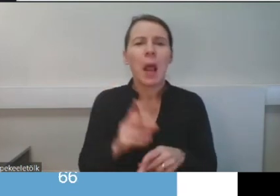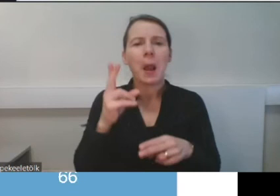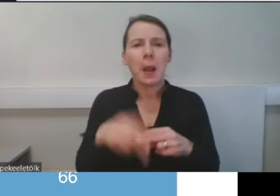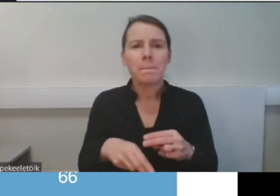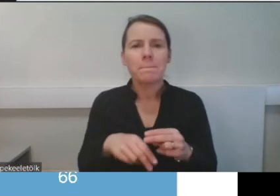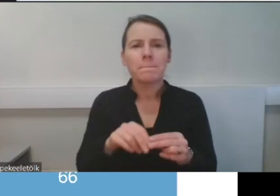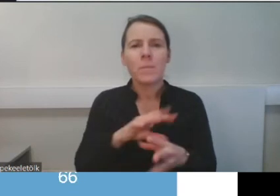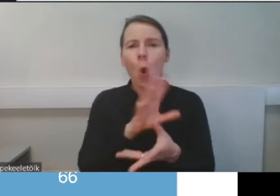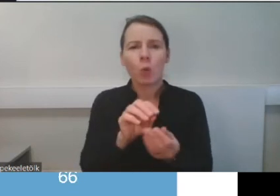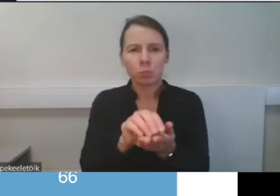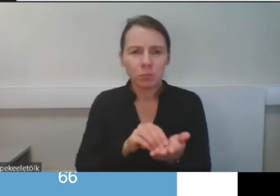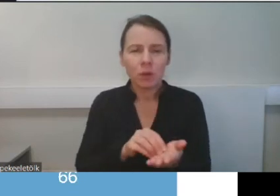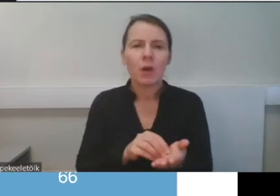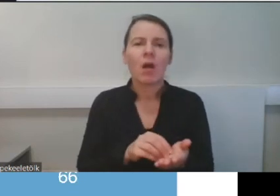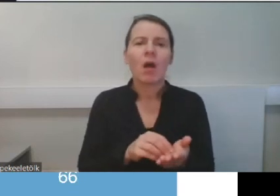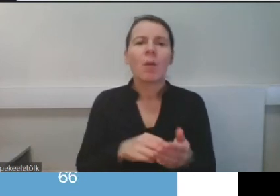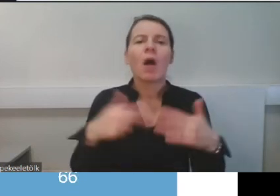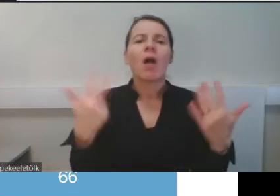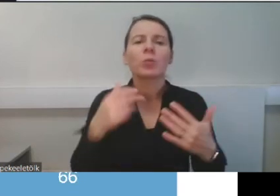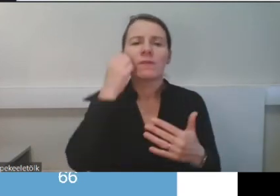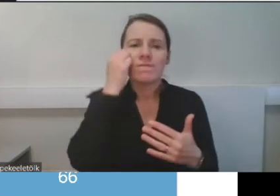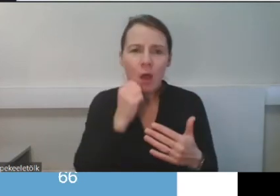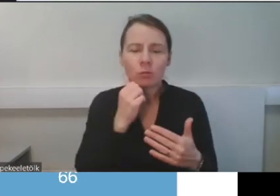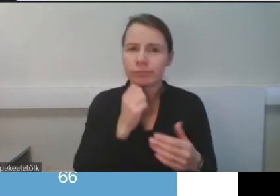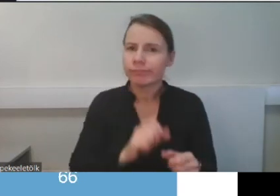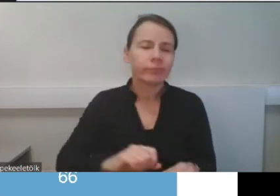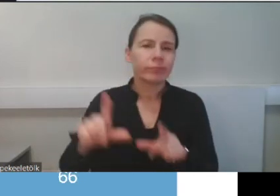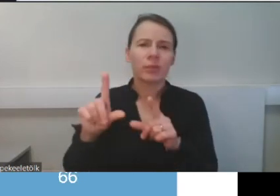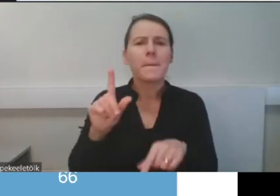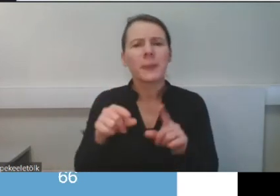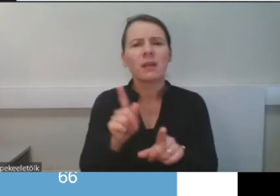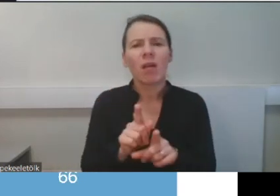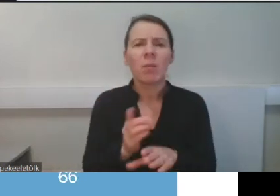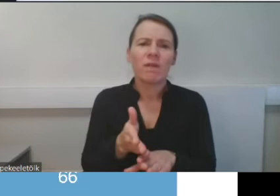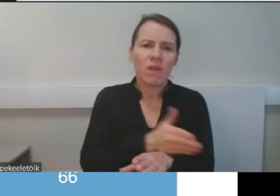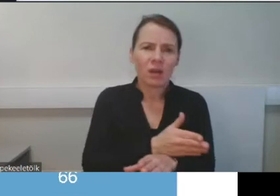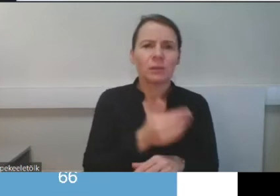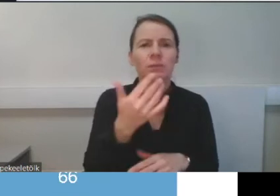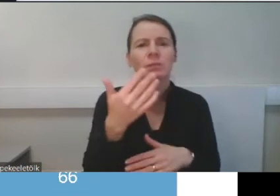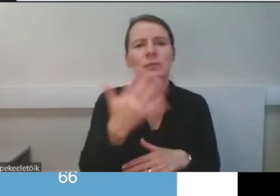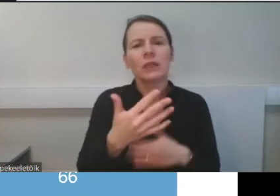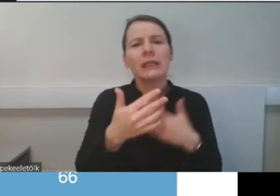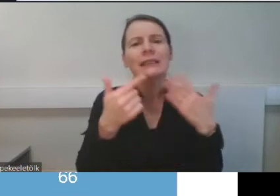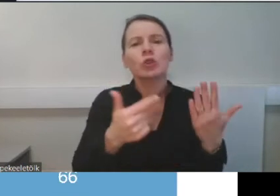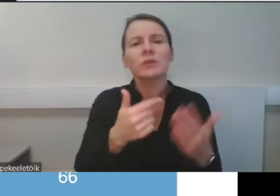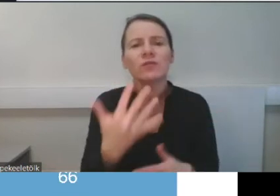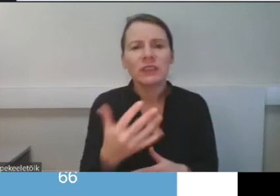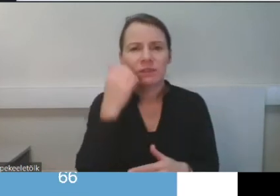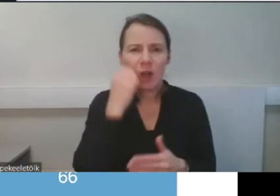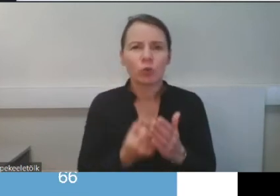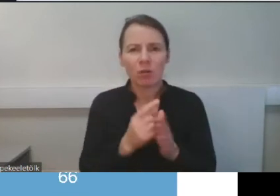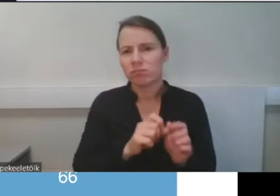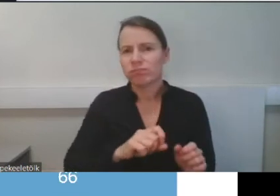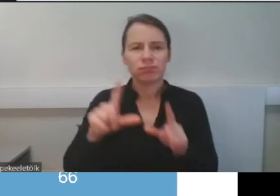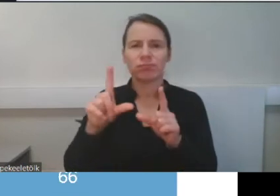inimese nagu vaba otsus, kas ta tahab seda teha või siis ka on olemas loomulikult variantid, miks inimene ei jõua